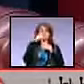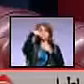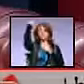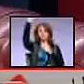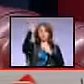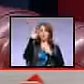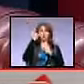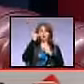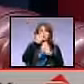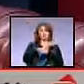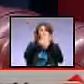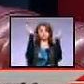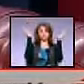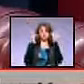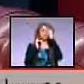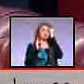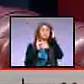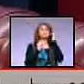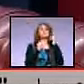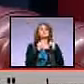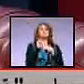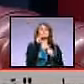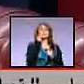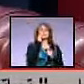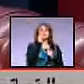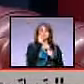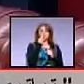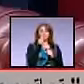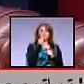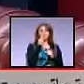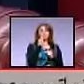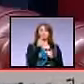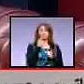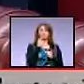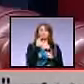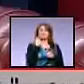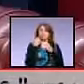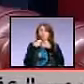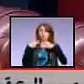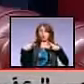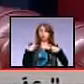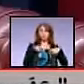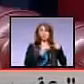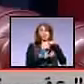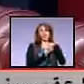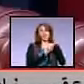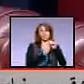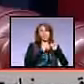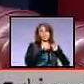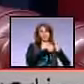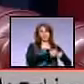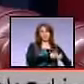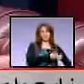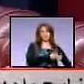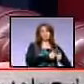المهنه, وبعدين من المدارس القديمه الاصيله المحترمه اللي كلنا تربينا على اساسها